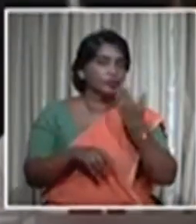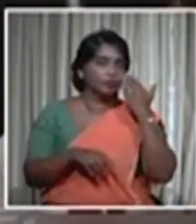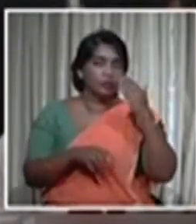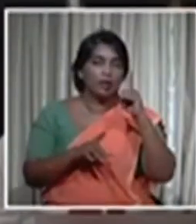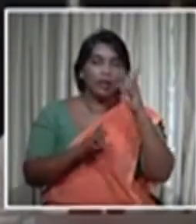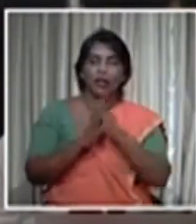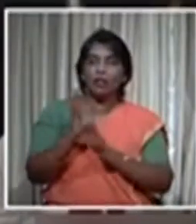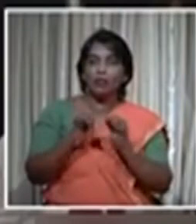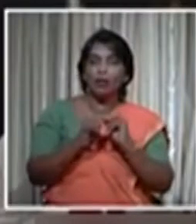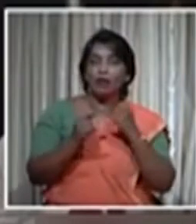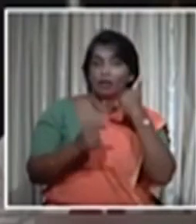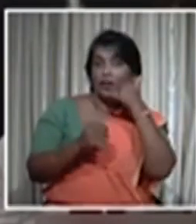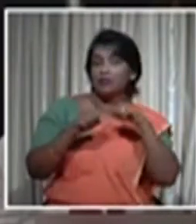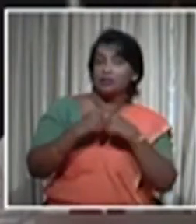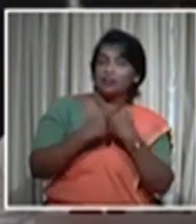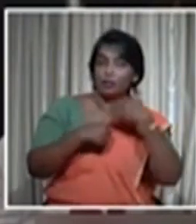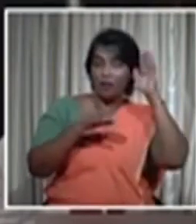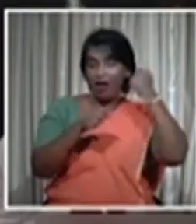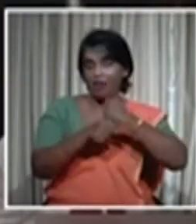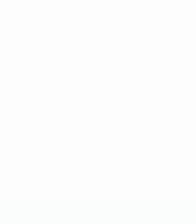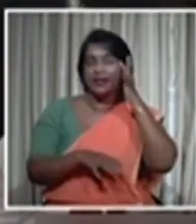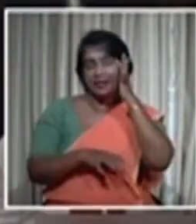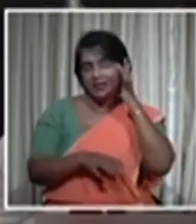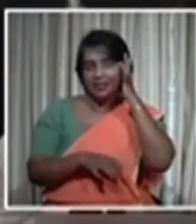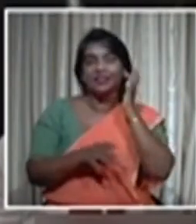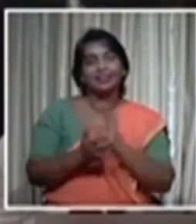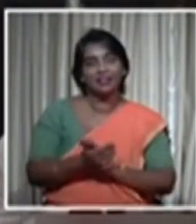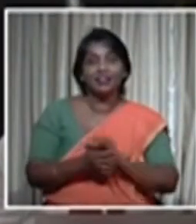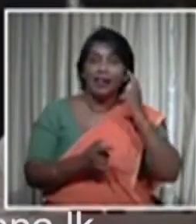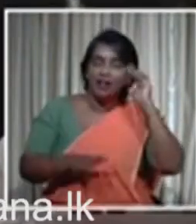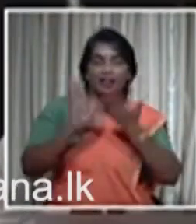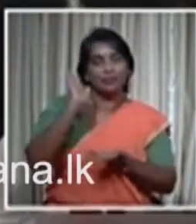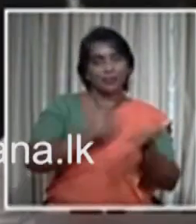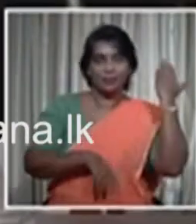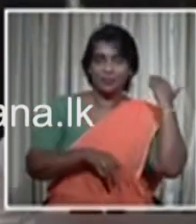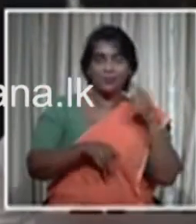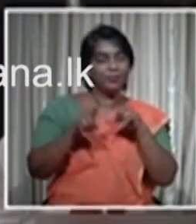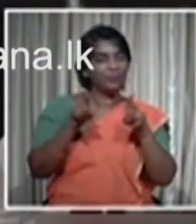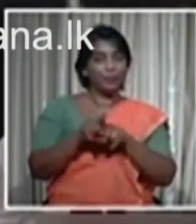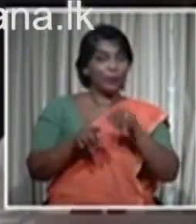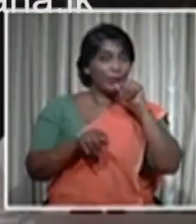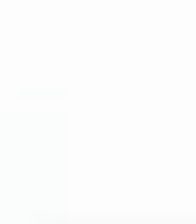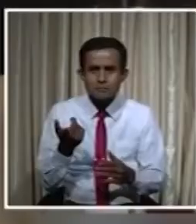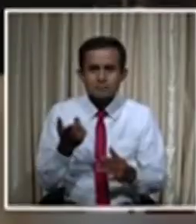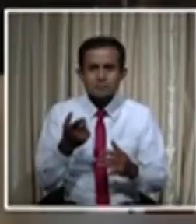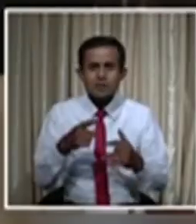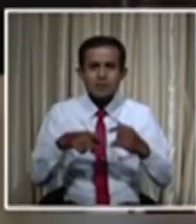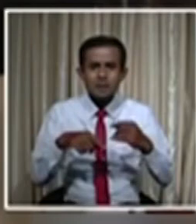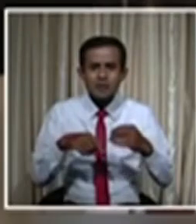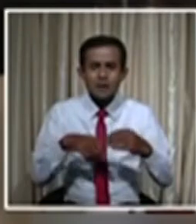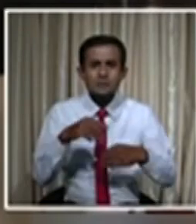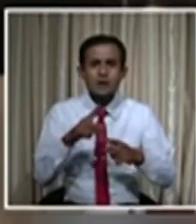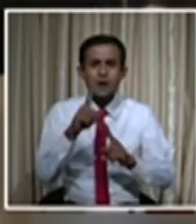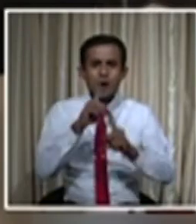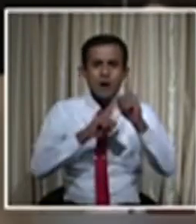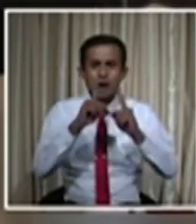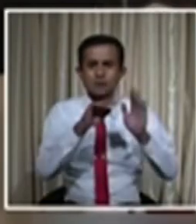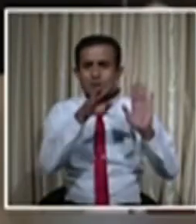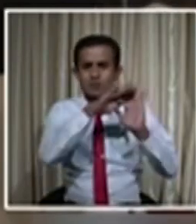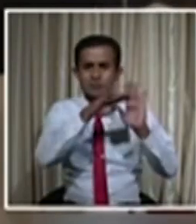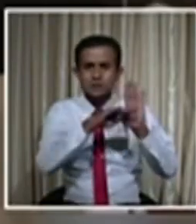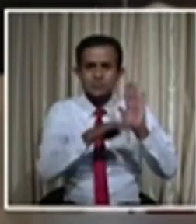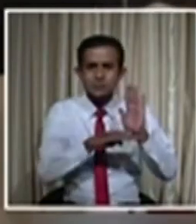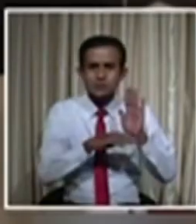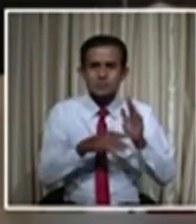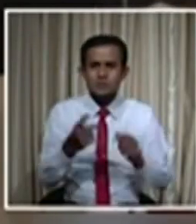මන්ත්‍රීවරයෙක් කියනවා සජබ ආණ්ඩුවක් කරනවා කියලා ඔව් එයි හීනෙන් ආවිල හීනෙන්ම යයි එහෙම නැතුව හැබැයි ඉන්නන් එන්න නෑ අද කතික ලයිස්තුව දිහා බලපුවම ඇත්තට